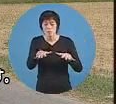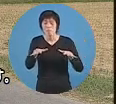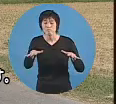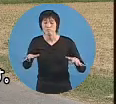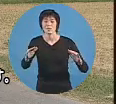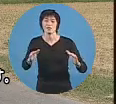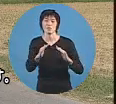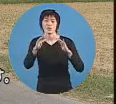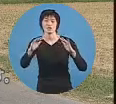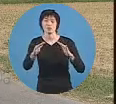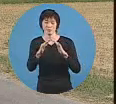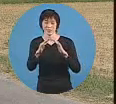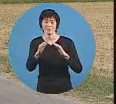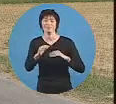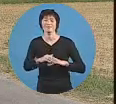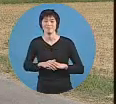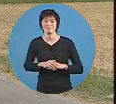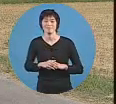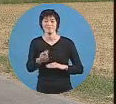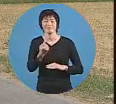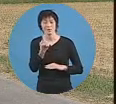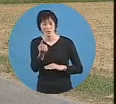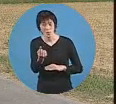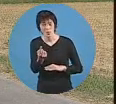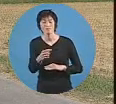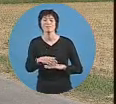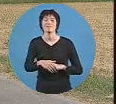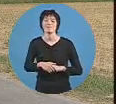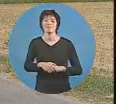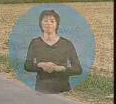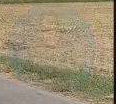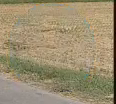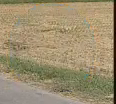量に取り組んでいるそうです。早速訪ねてみましょう。